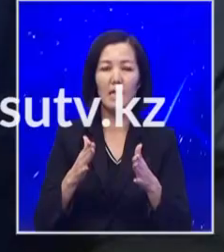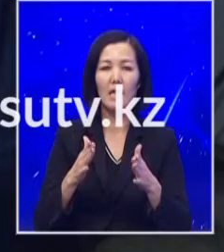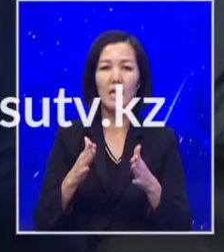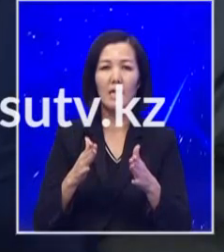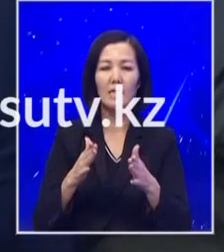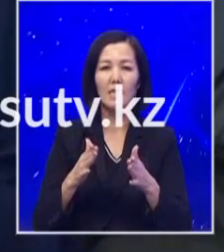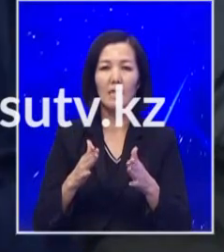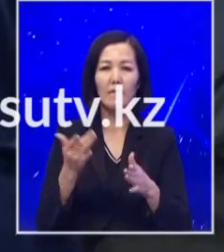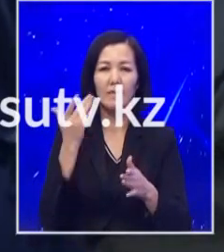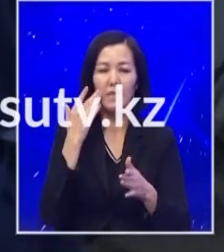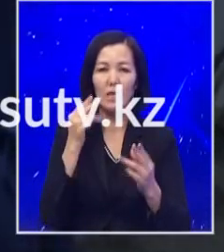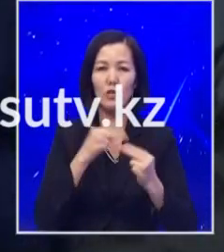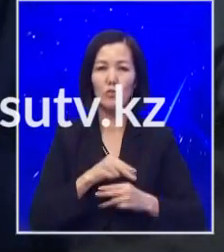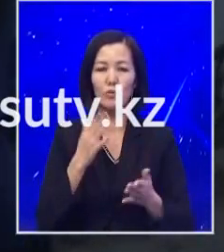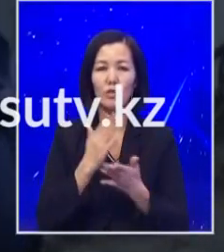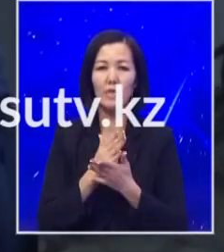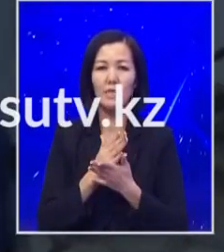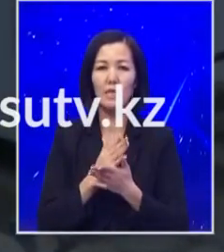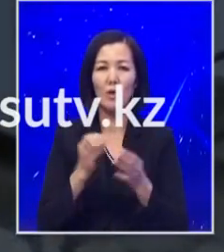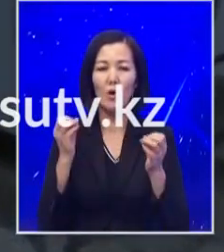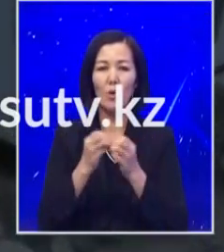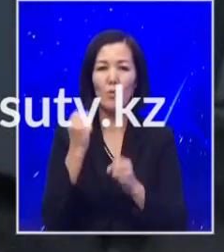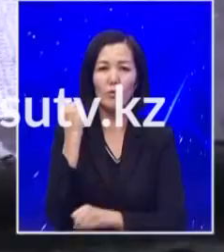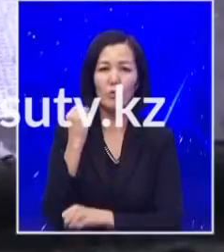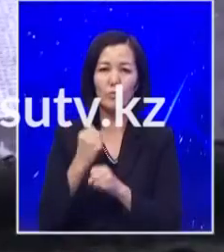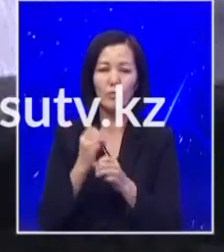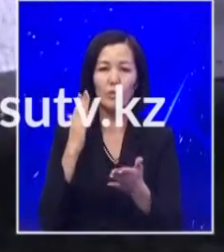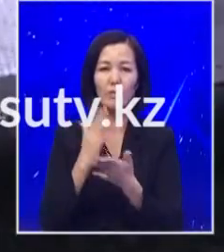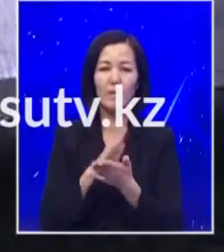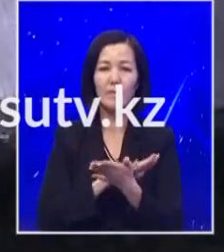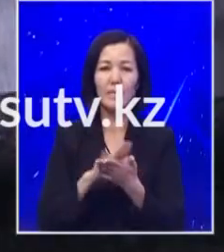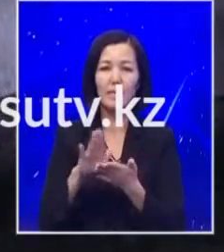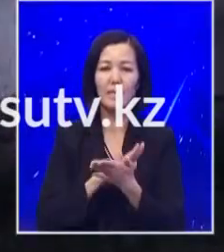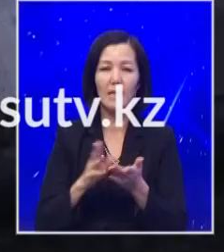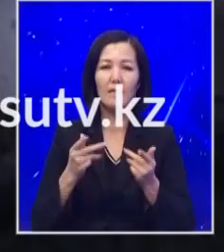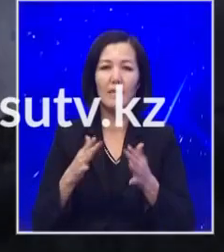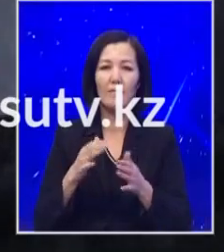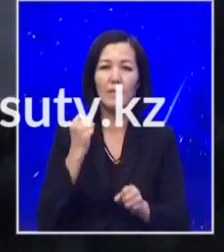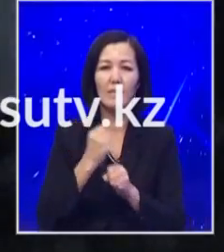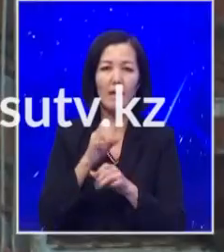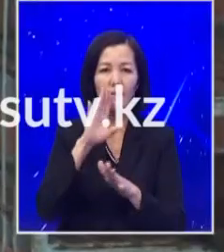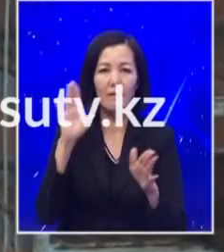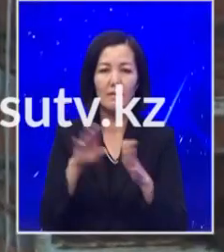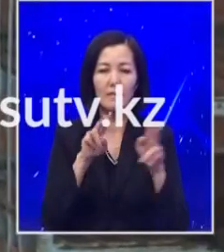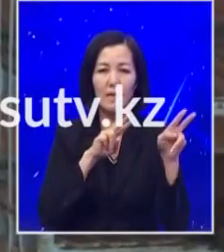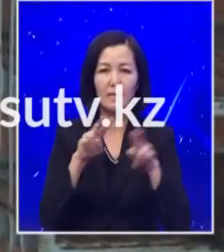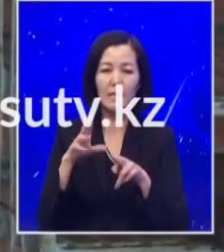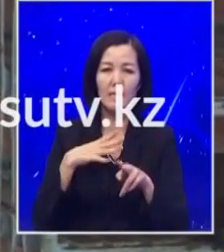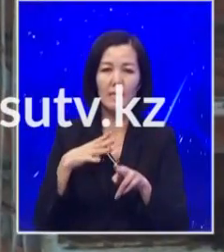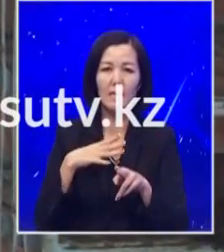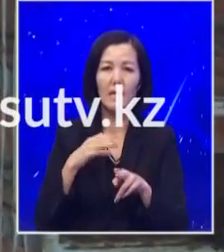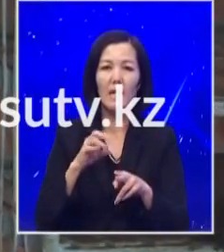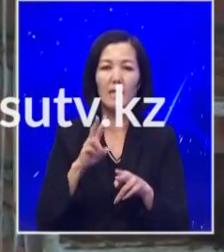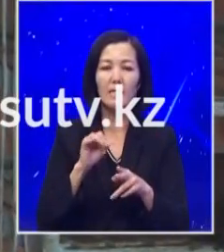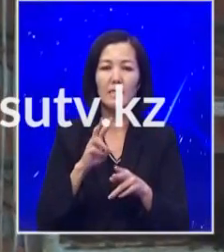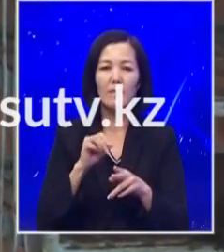де үздіксіз жұмыс істеді. Мұнда 10 жұмысшы бар. Олар санитарлық талапты қатаң сақтады. Қорғаныс құралдарымен антисептиктермен